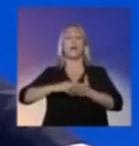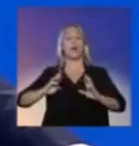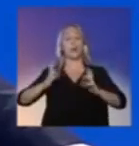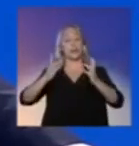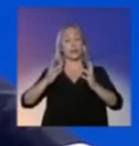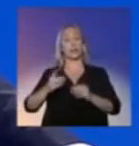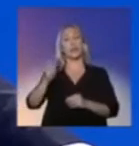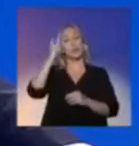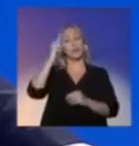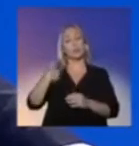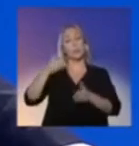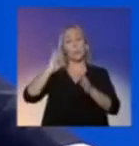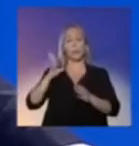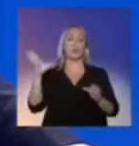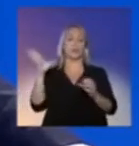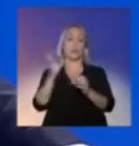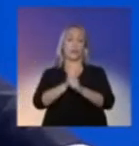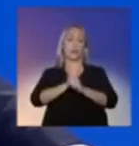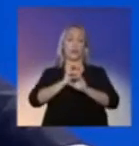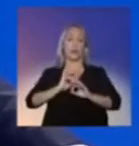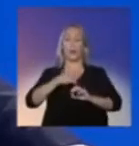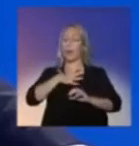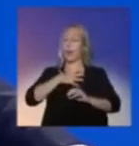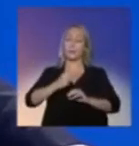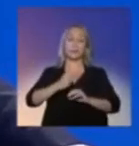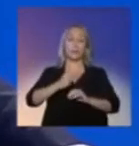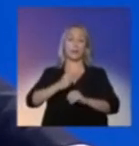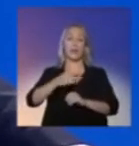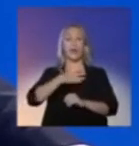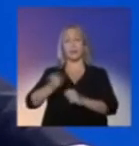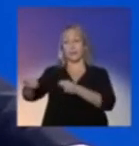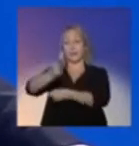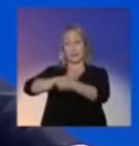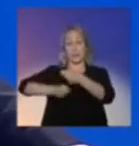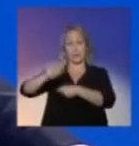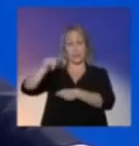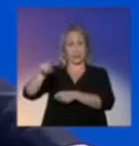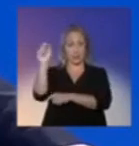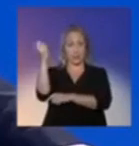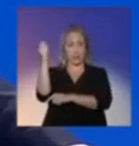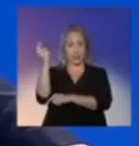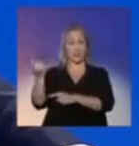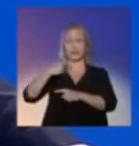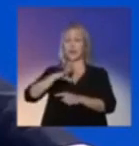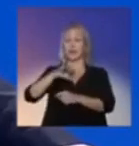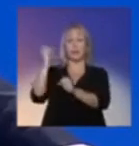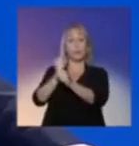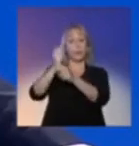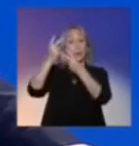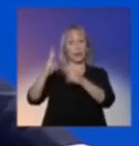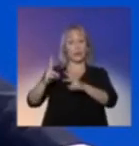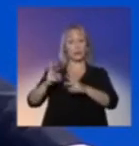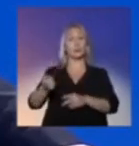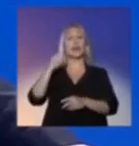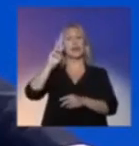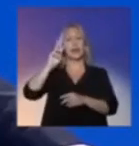να παραδώσει την ενέργεια στα ιδιωτικά συμφέροντα. Και η αναφορά του Πρωθυπουργού Κυριάκου Μητσοτάκη, ειδικά στη Δυτική Μακεδονία, βάζει τους